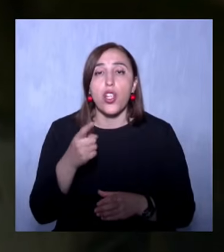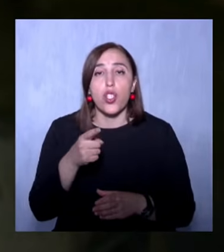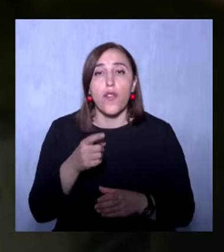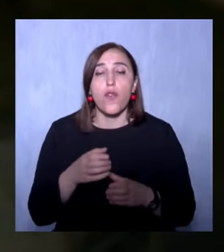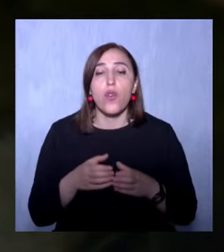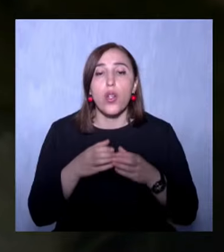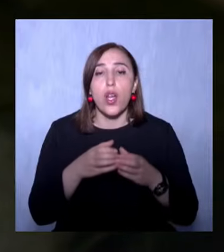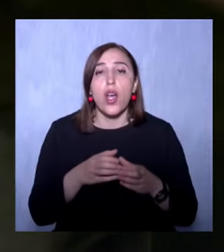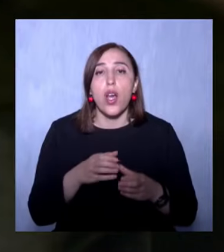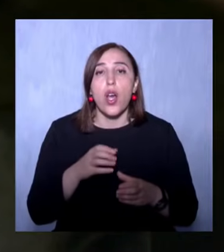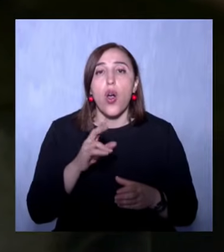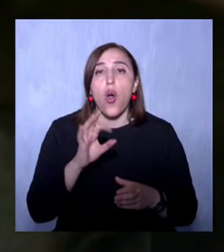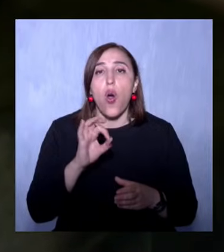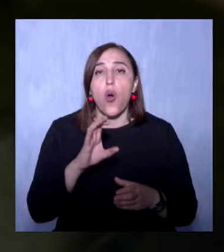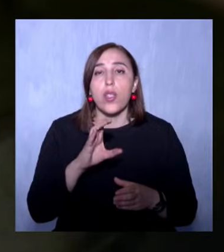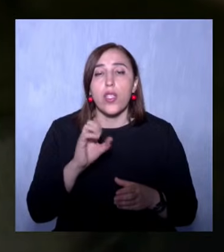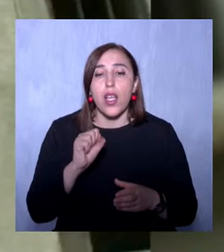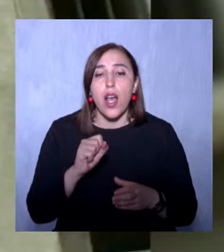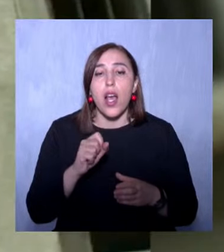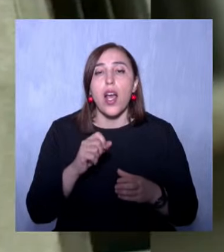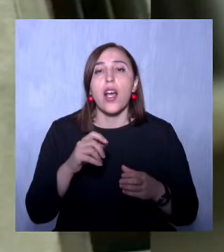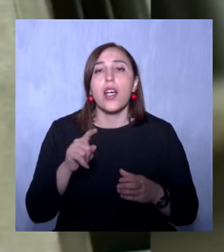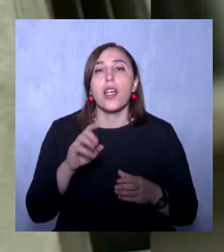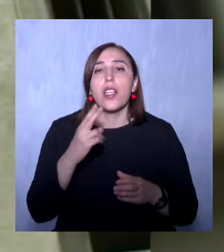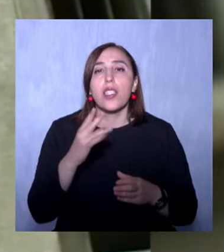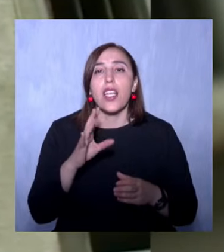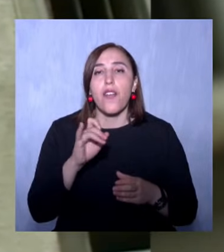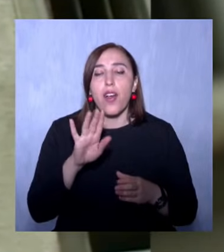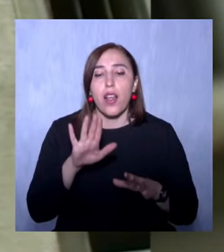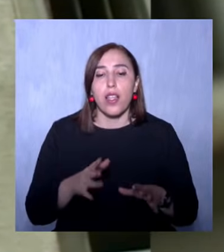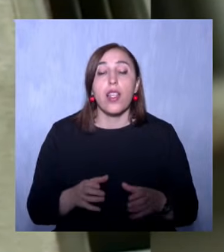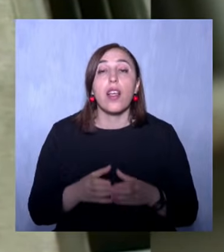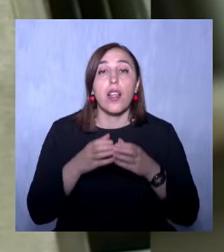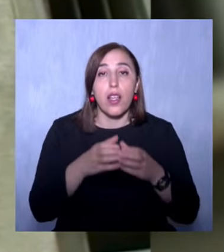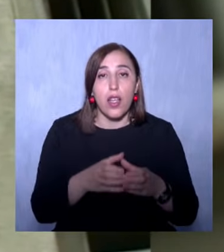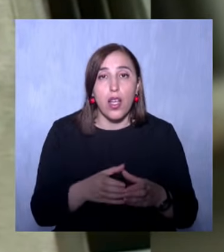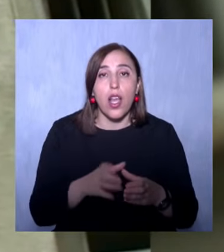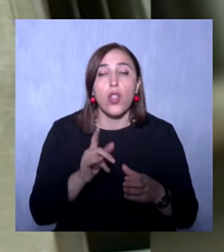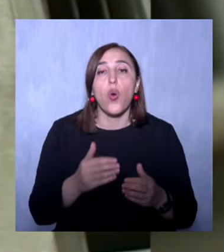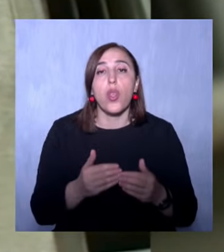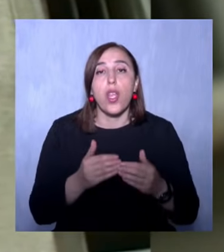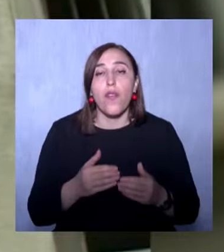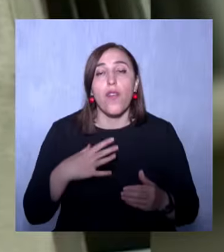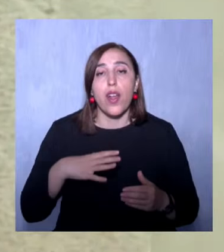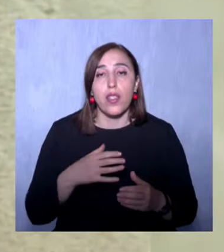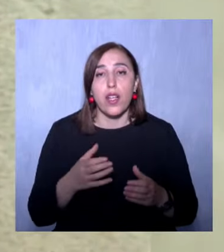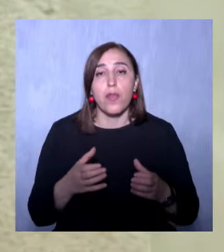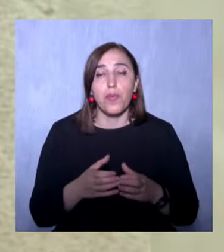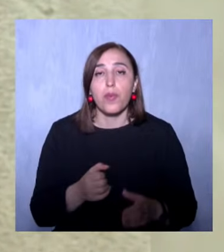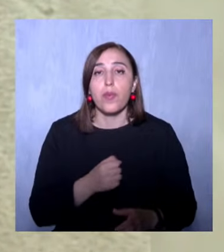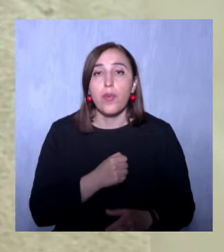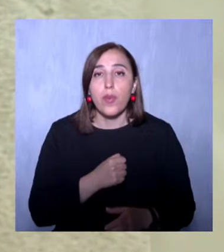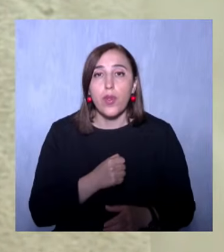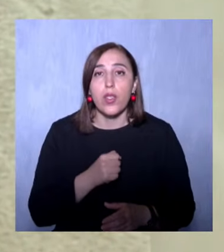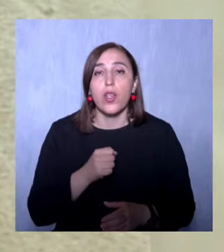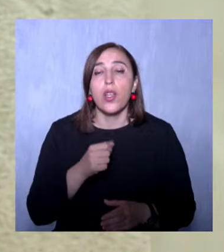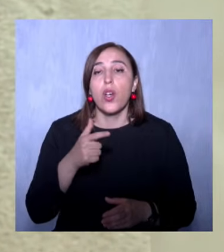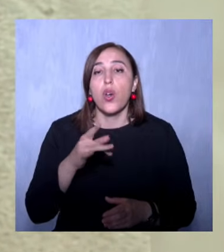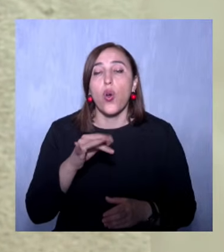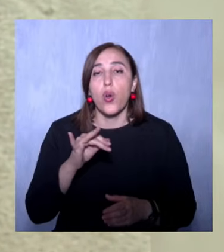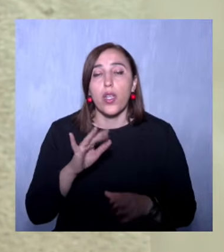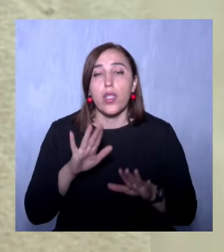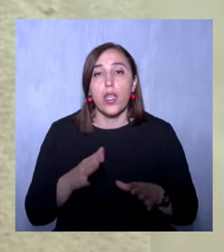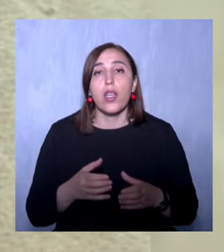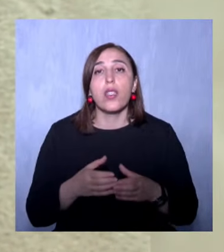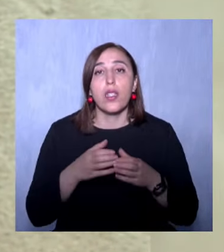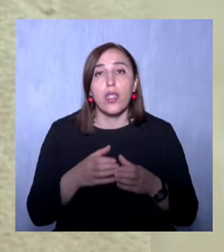գործել հարավային Օսիայի վարչական կենտրոն Ցխինվալի, դրանից հետո էլ հետապնդելով նահանջող վրացական ստորաբաժանումներին հասել էր Գորի, գրավելով